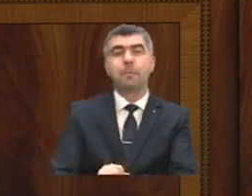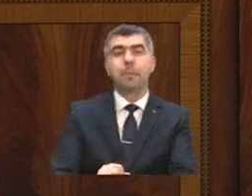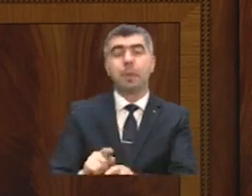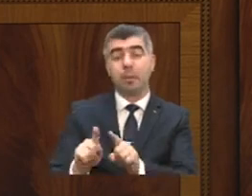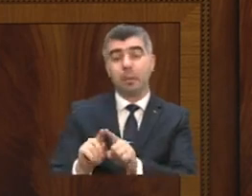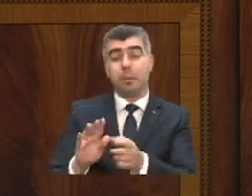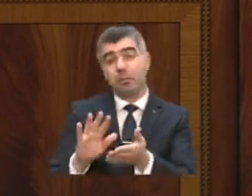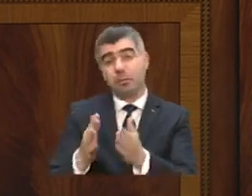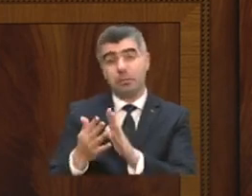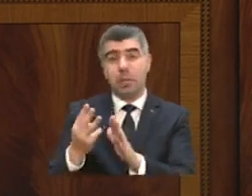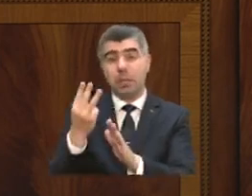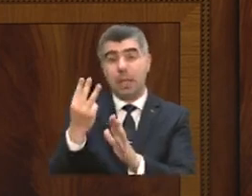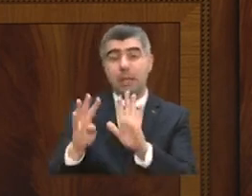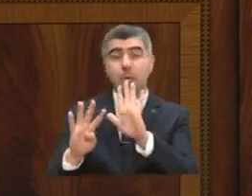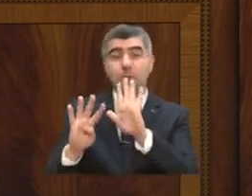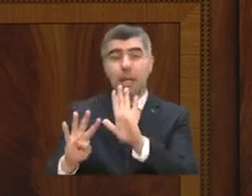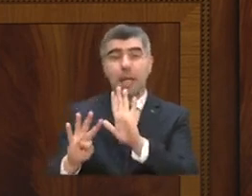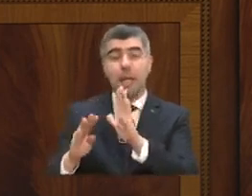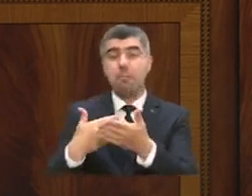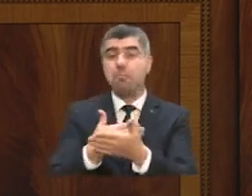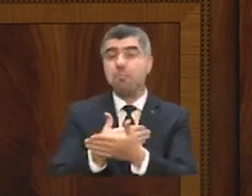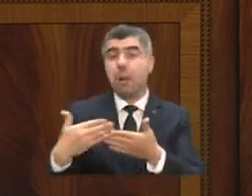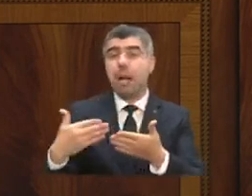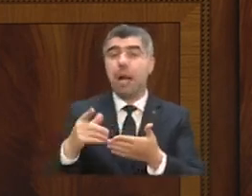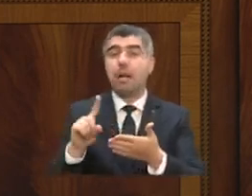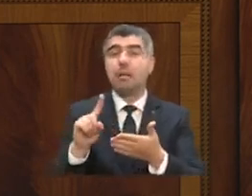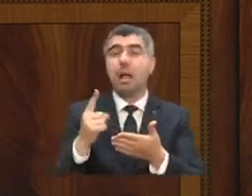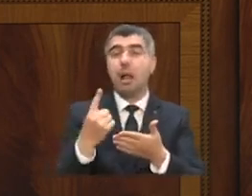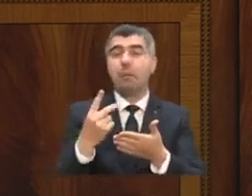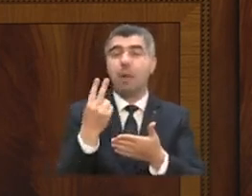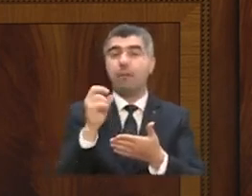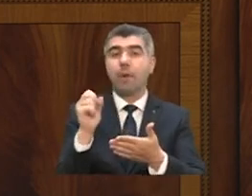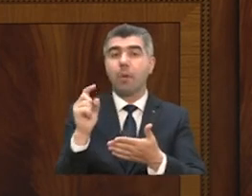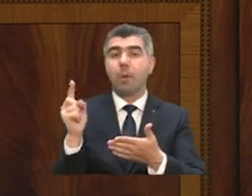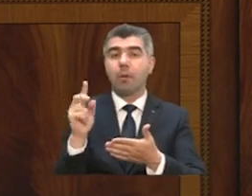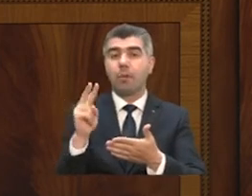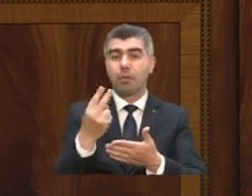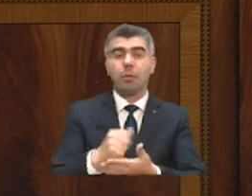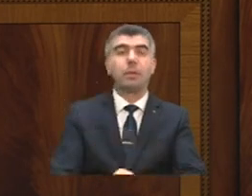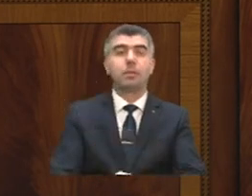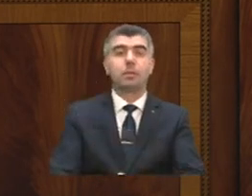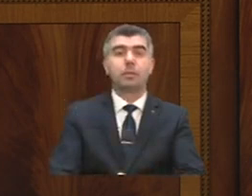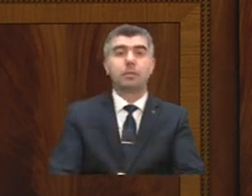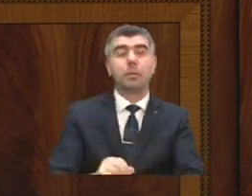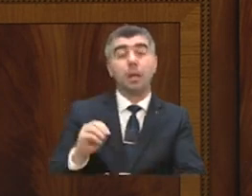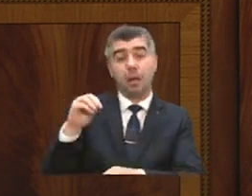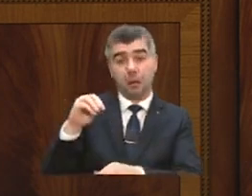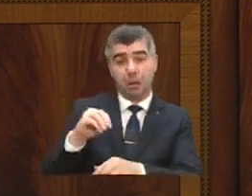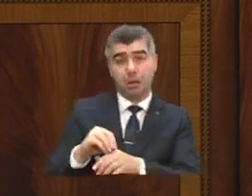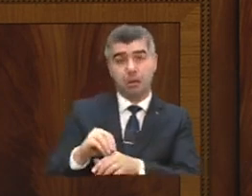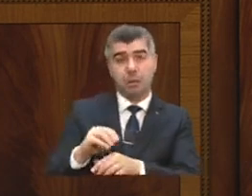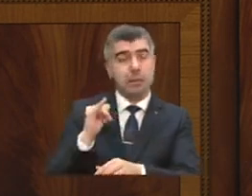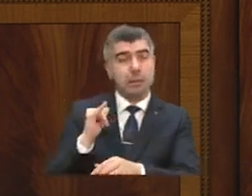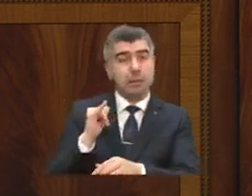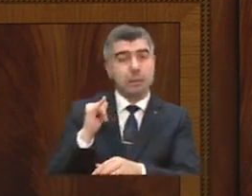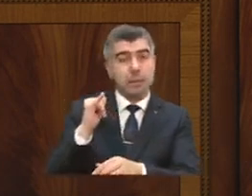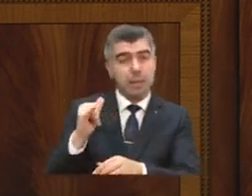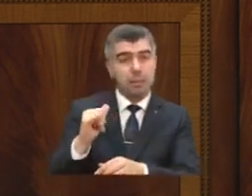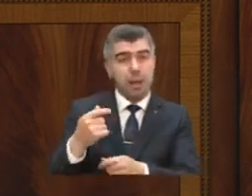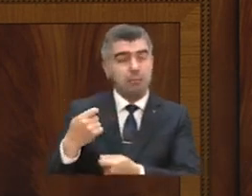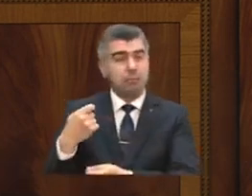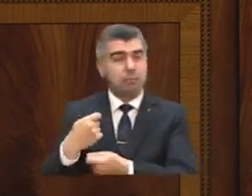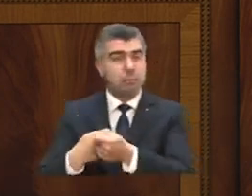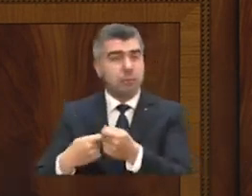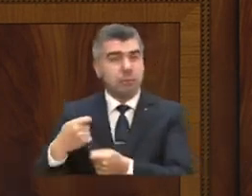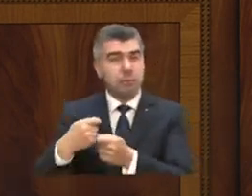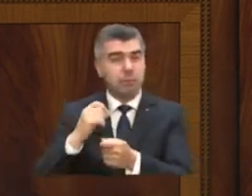قدره 93 مليار ديال الدرهم سنة 2021. هذا وقد استمرت نفس الدينامية الاقتصادية ببلادنا